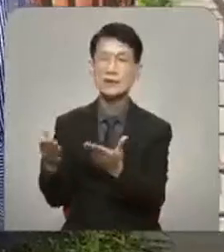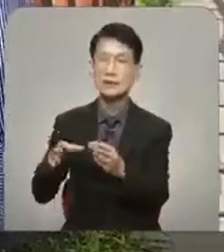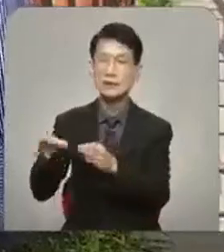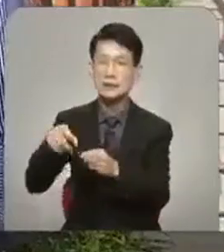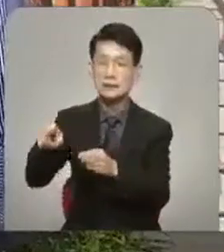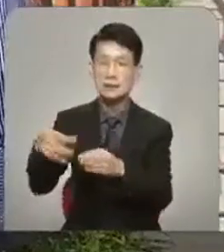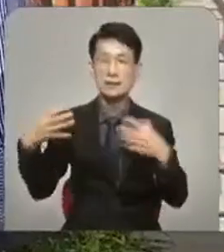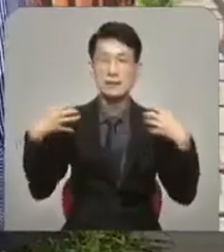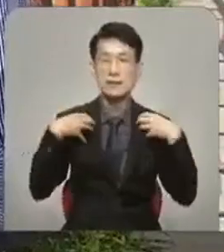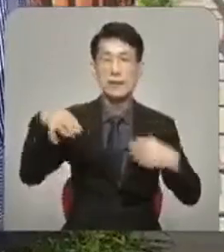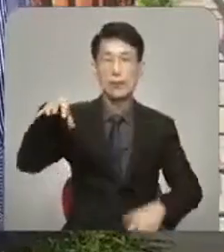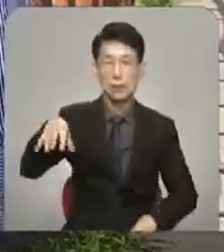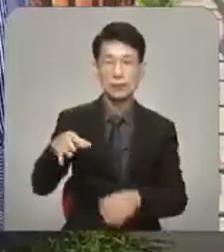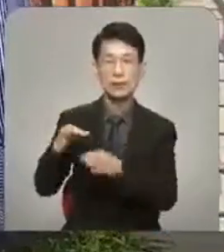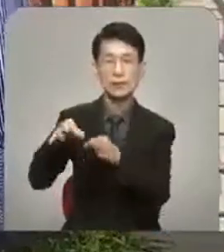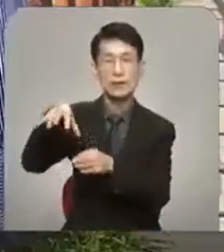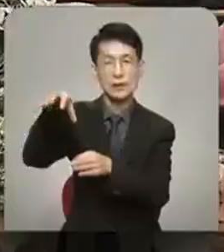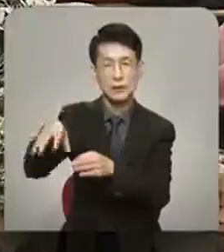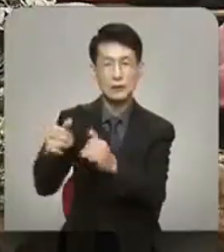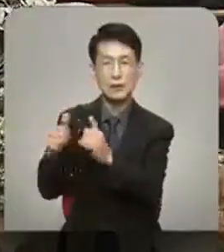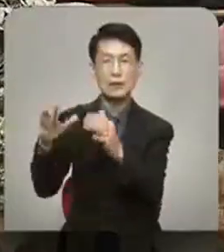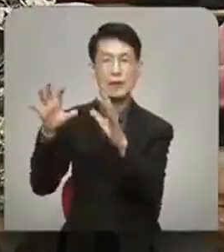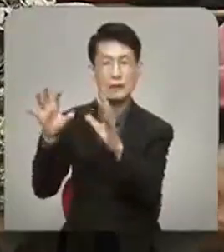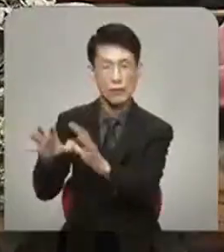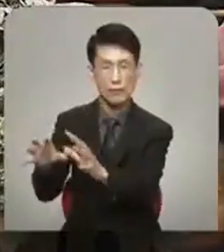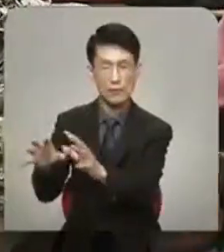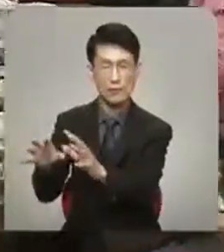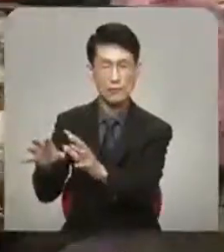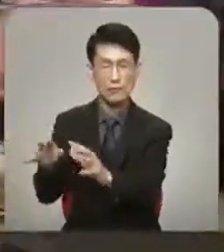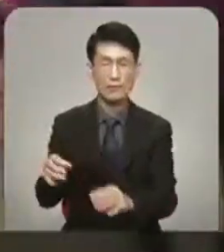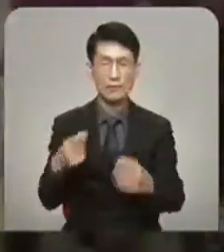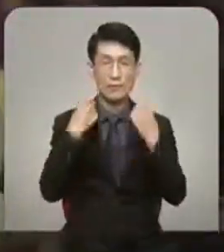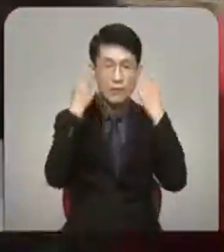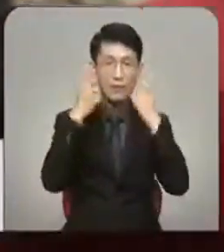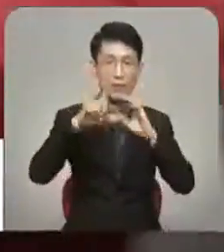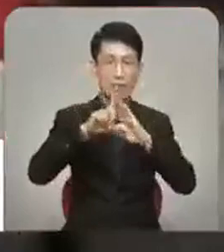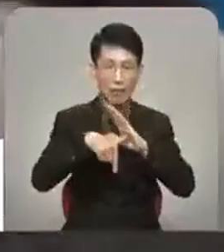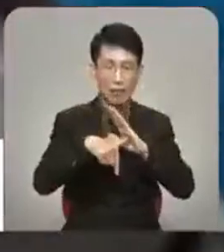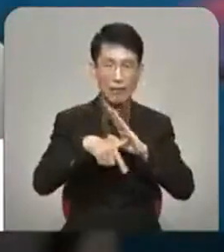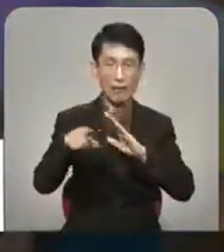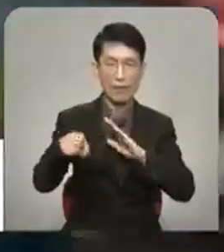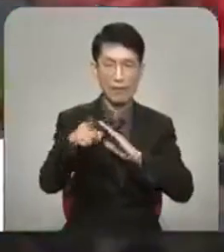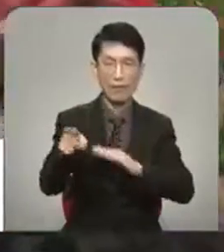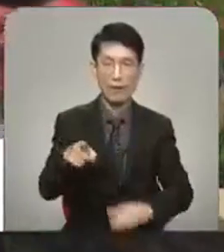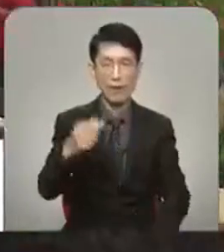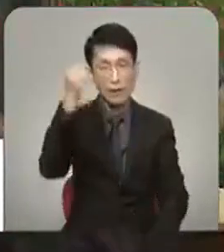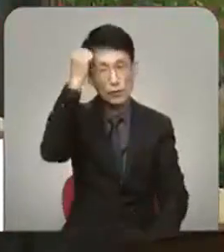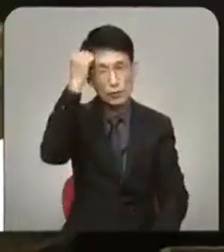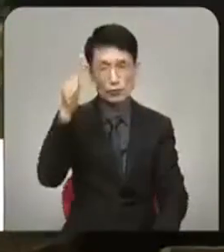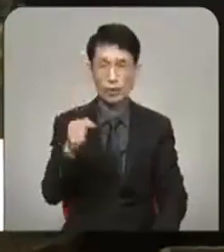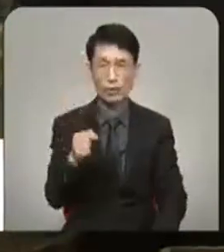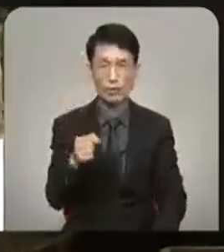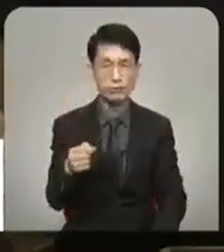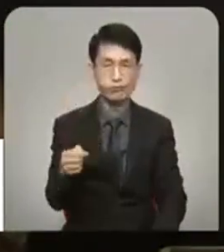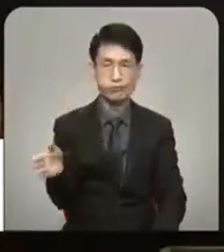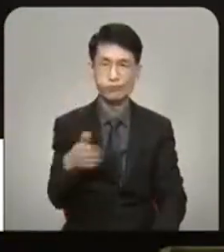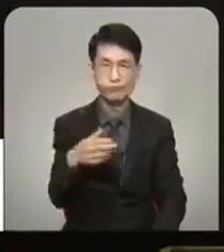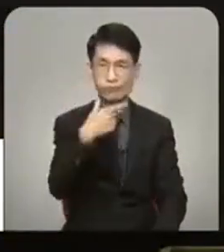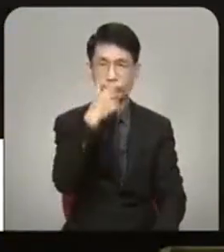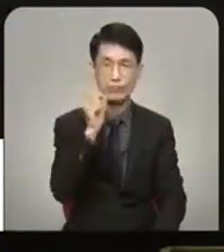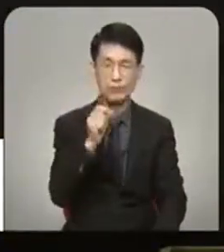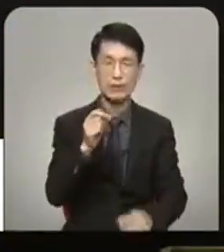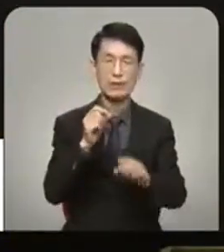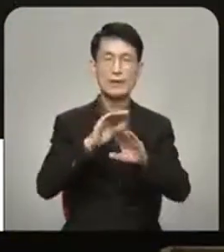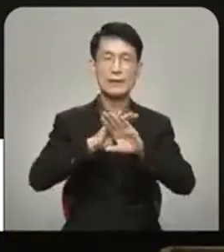군청이나 아리랑 시장이 있는 곳에서 이루어집니다. 더구나 관광객의 경우 정선읍 내 숙박 환경이 열악한 탓에 낮 동안만